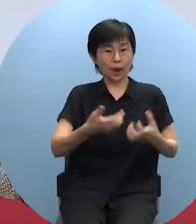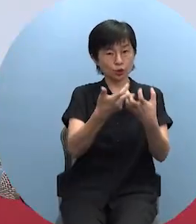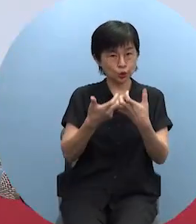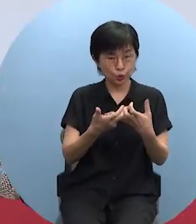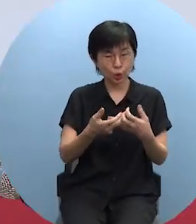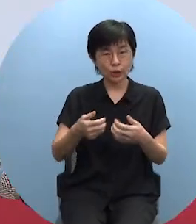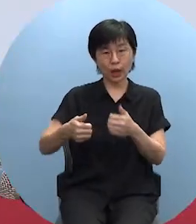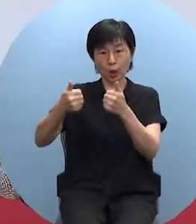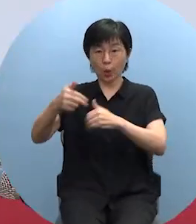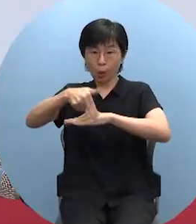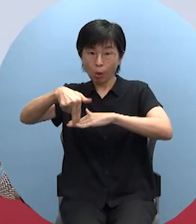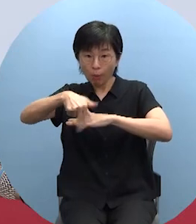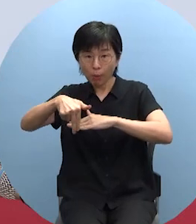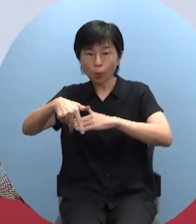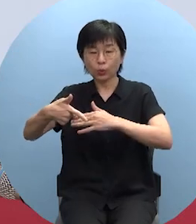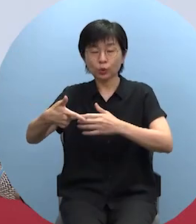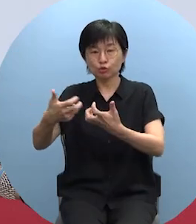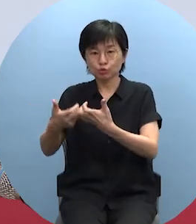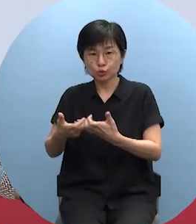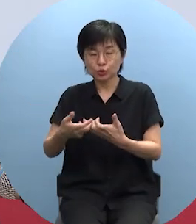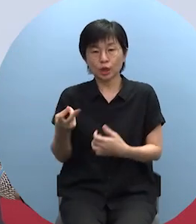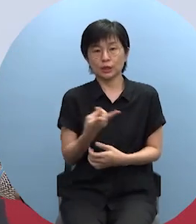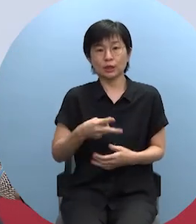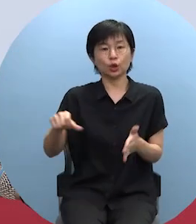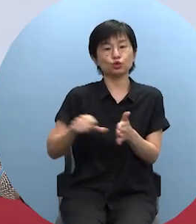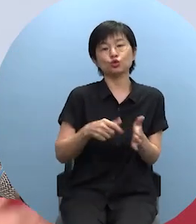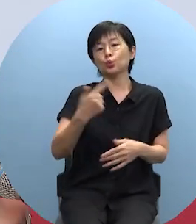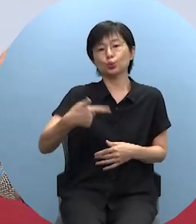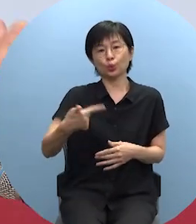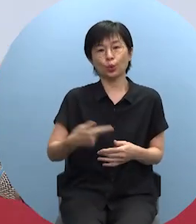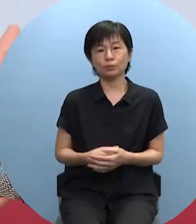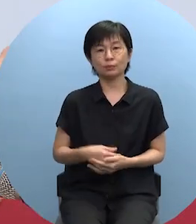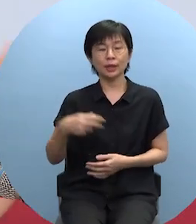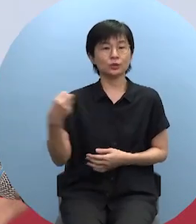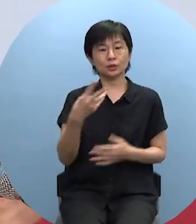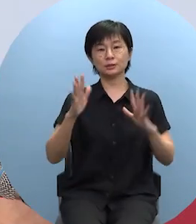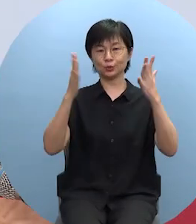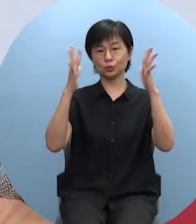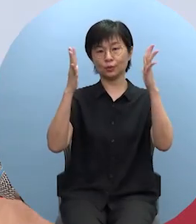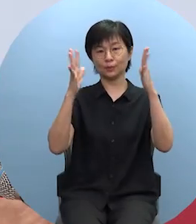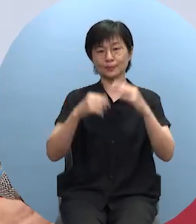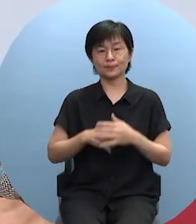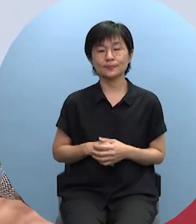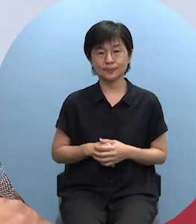運動項目歷屆之冠，再次鼓掌。